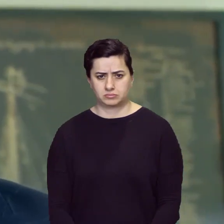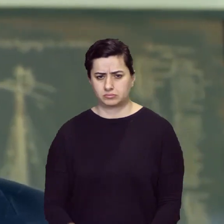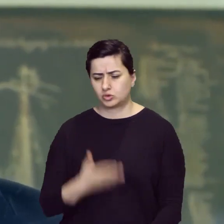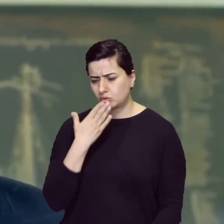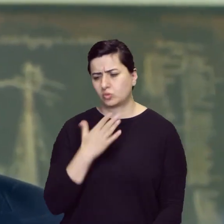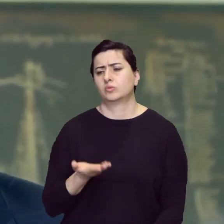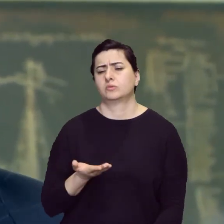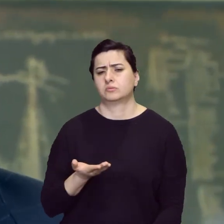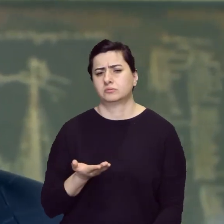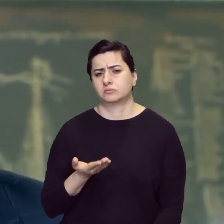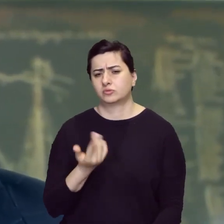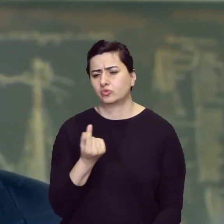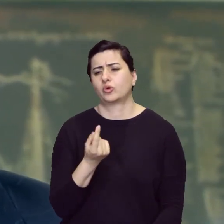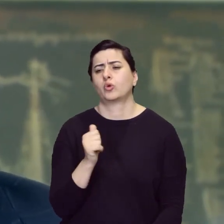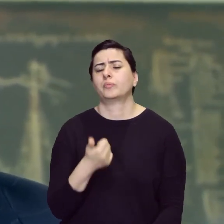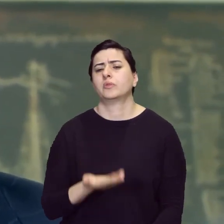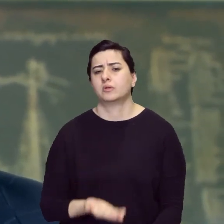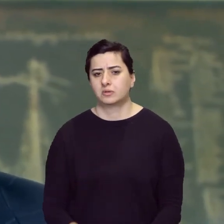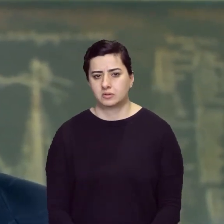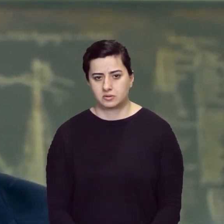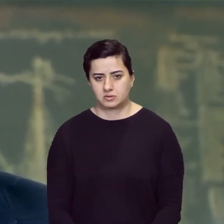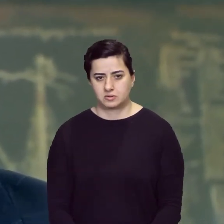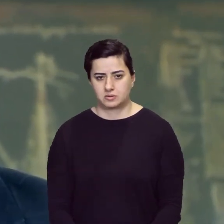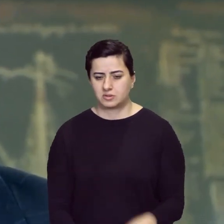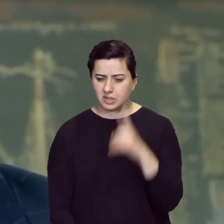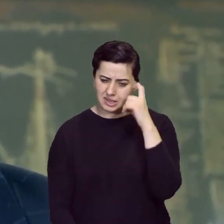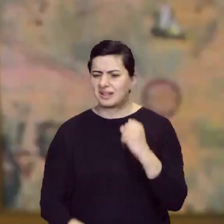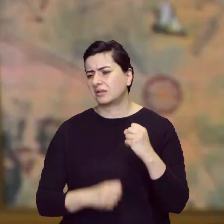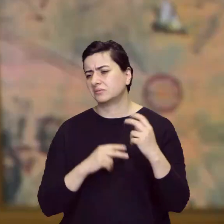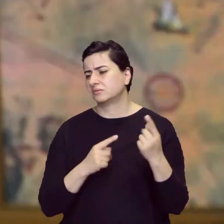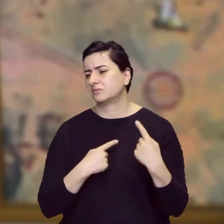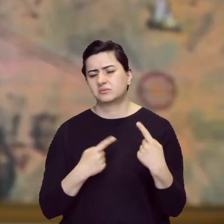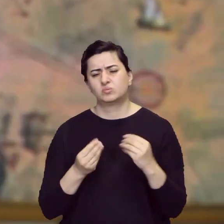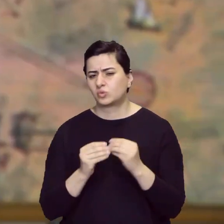Hayır canım. Yani ufak bir mesele. Bir inatlaşma diyelim.